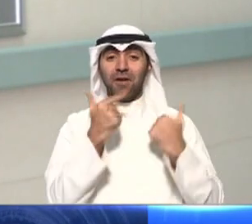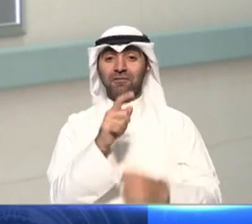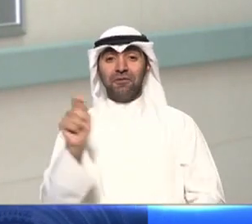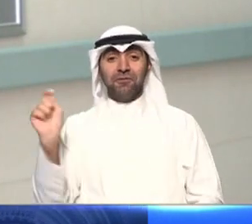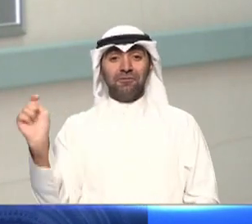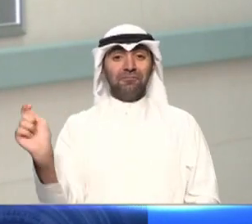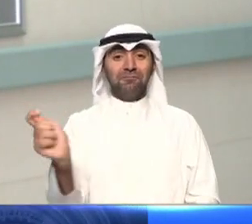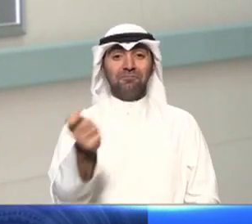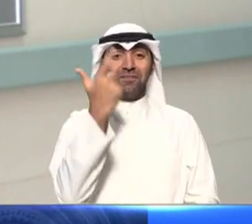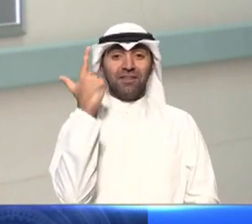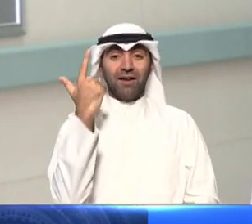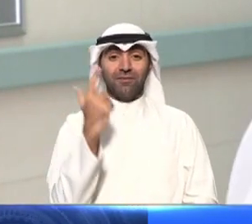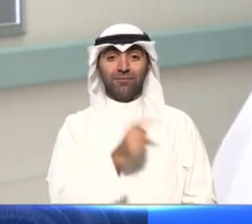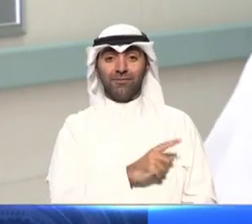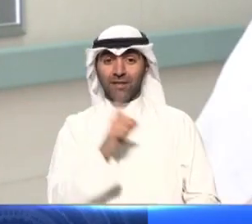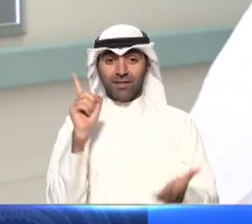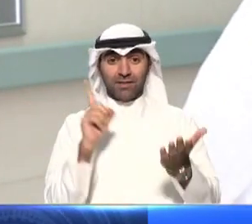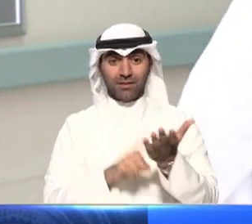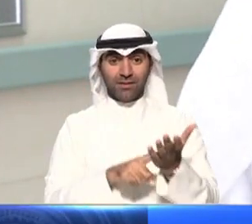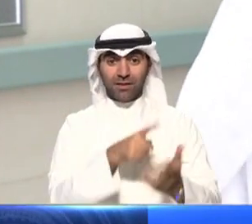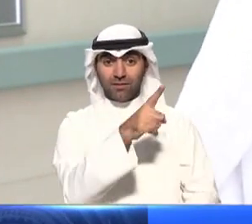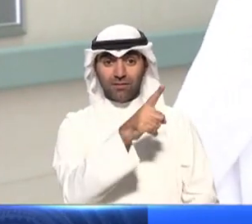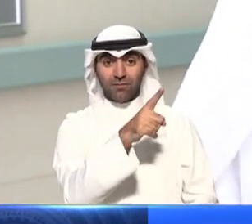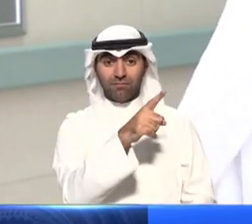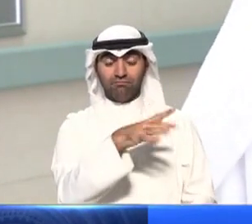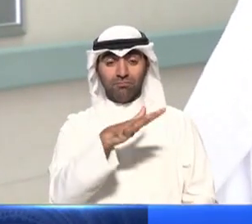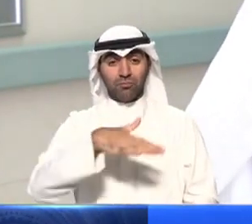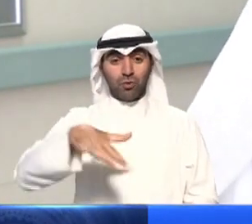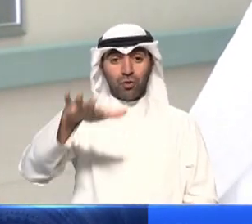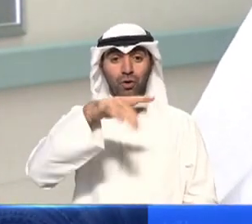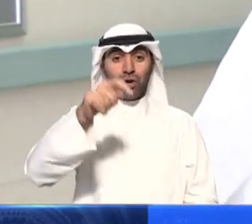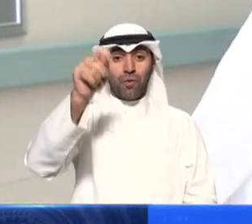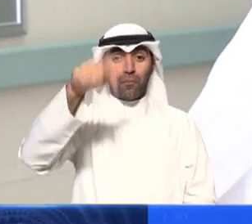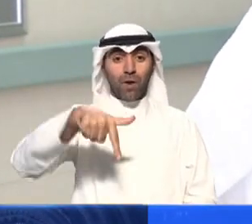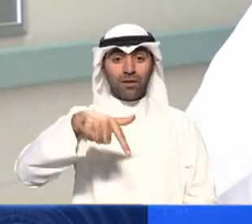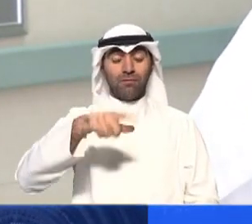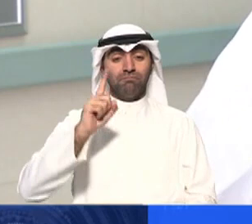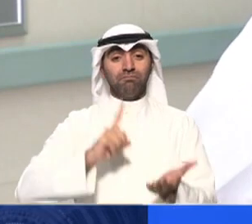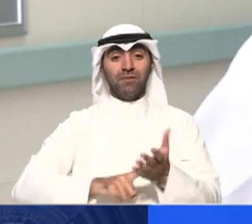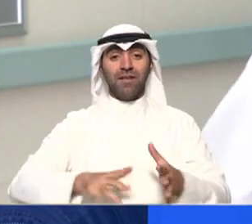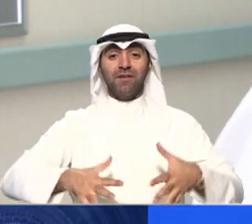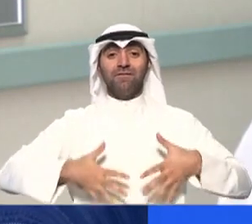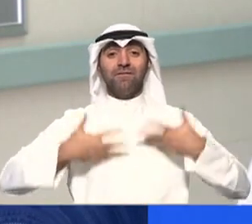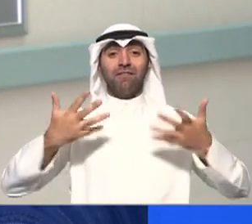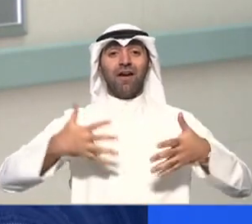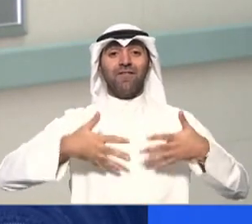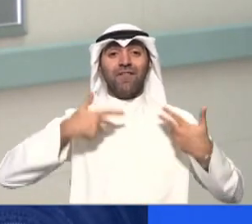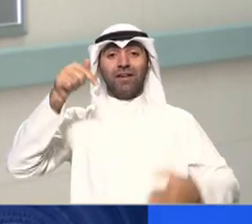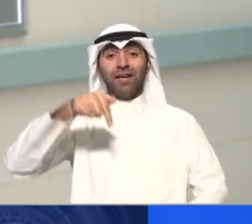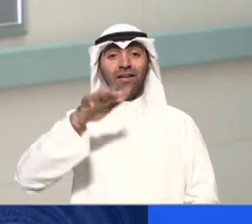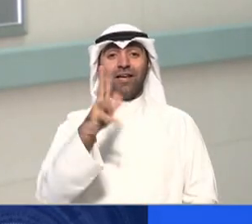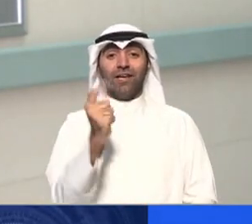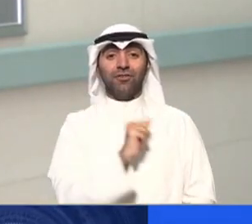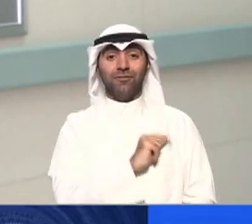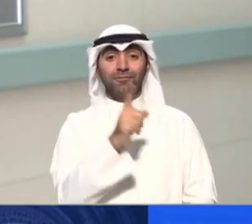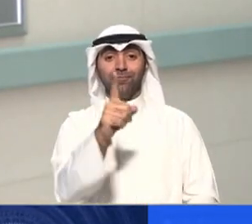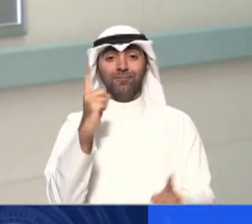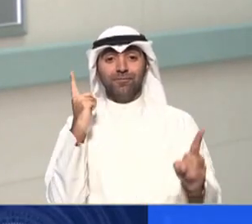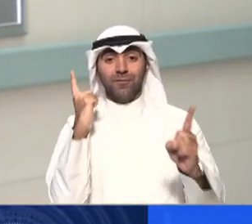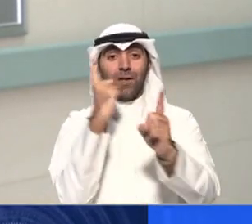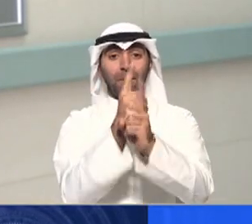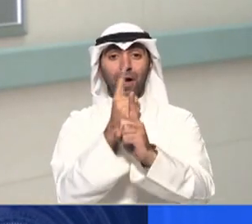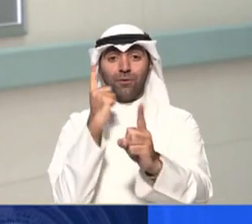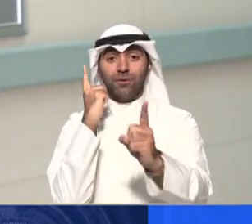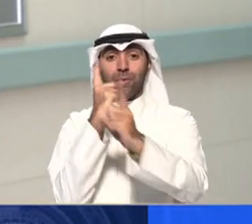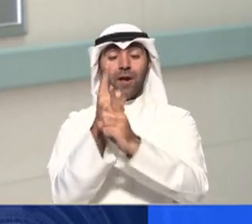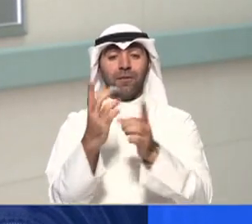يلتزم في القواعد الصحية، الابتعاد عن الآخرين، وذلك